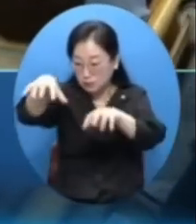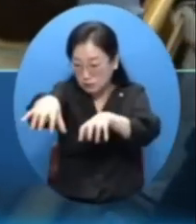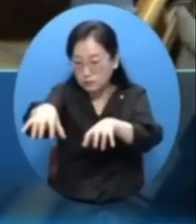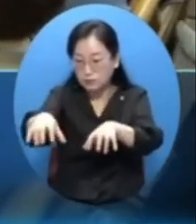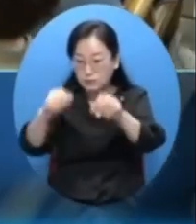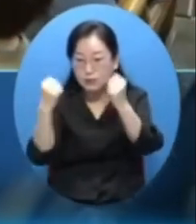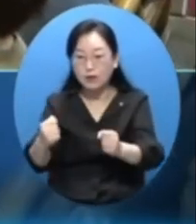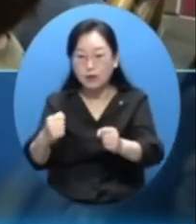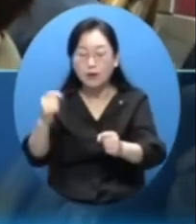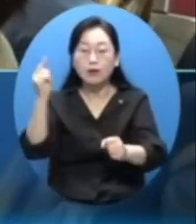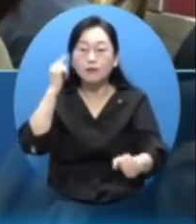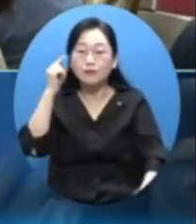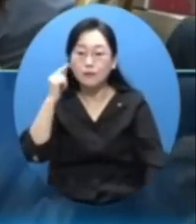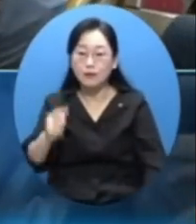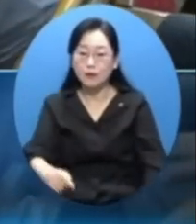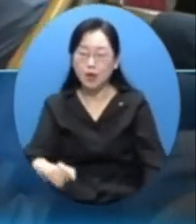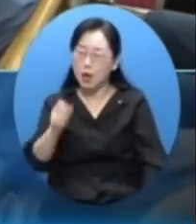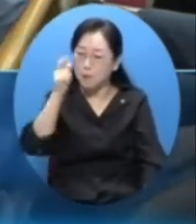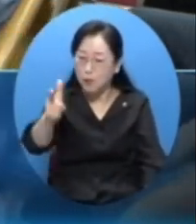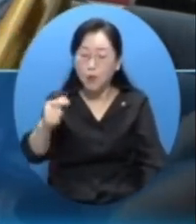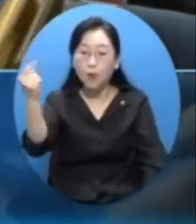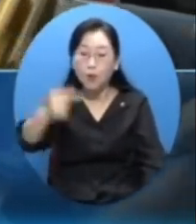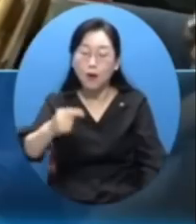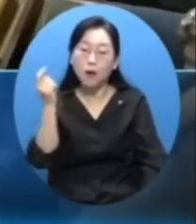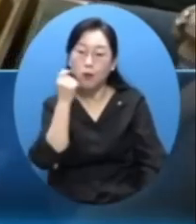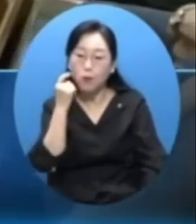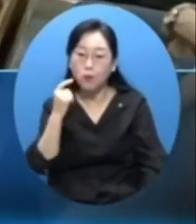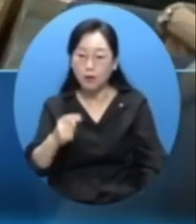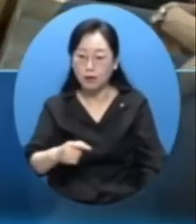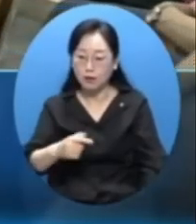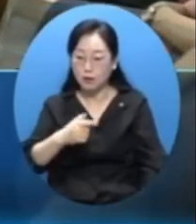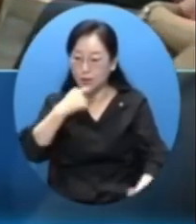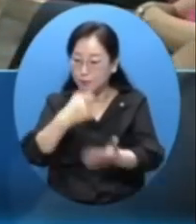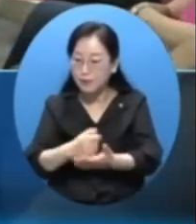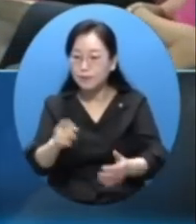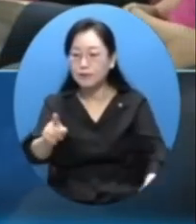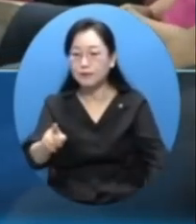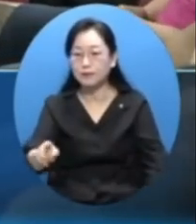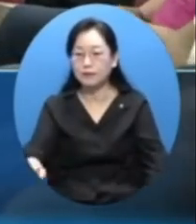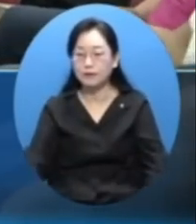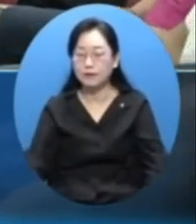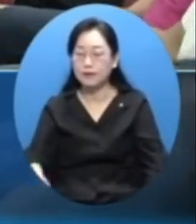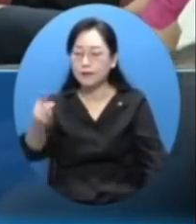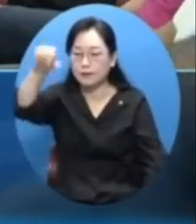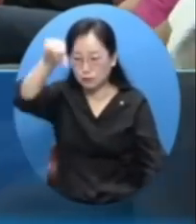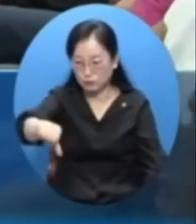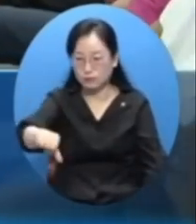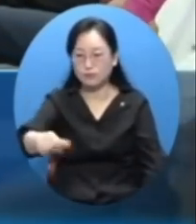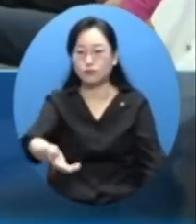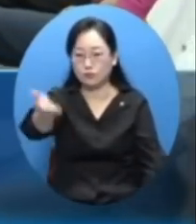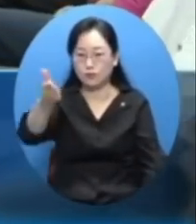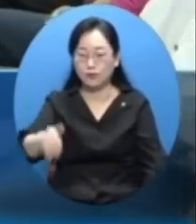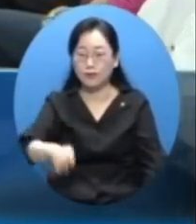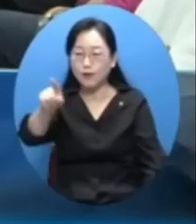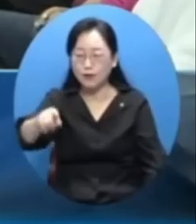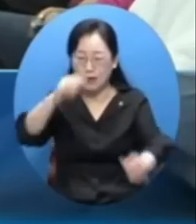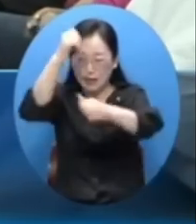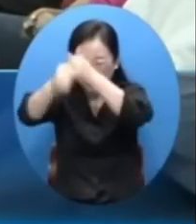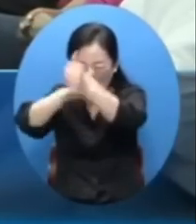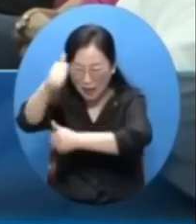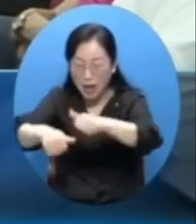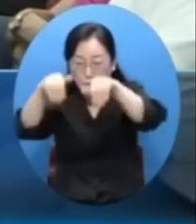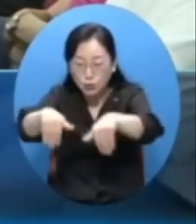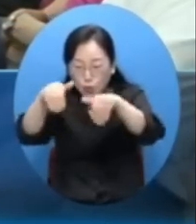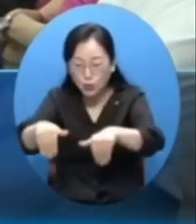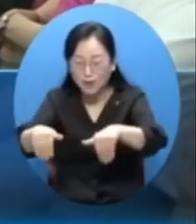거주하면서 어찌하여 심히 먼 곳에서 왔다고 하여 우리를 속였느냐. 그러므로 너희가 저주를 받나니 너희가 대를 이어 종이 되어